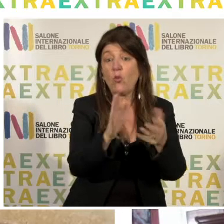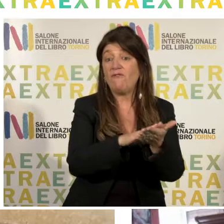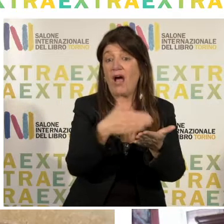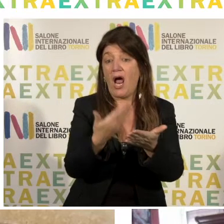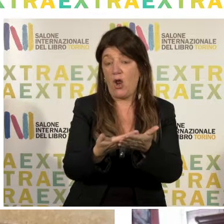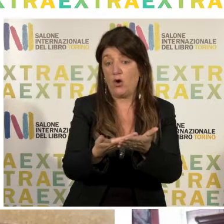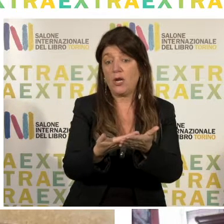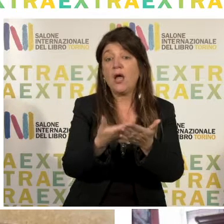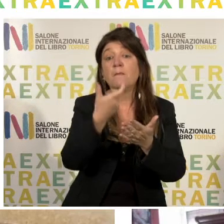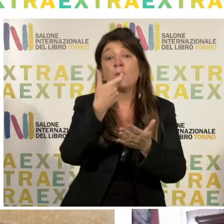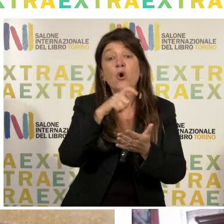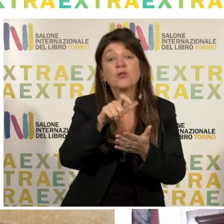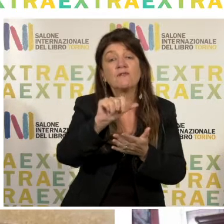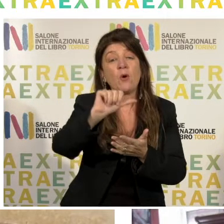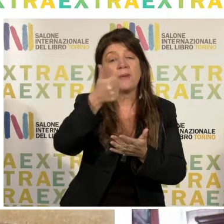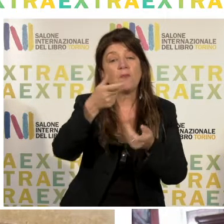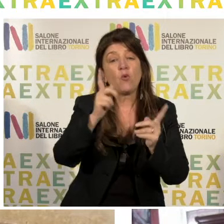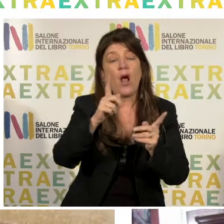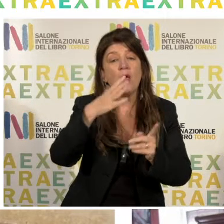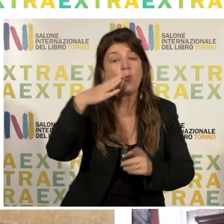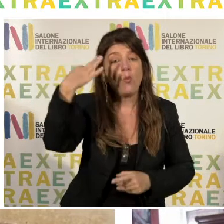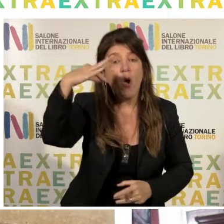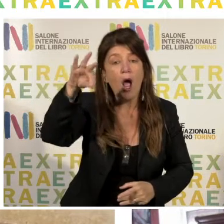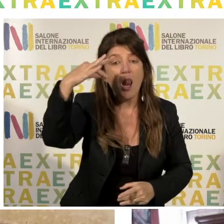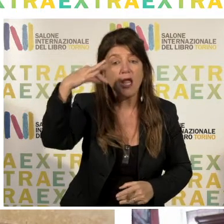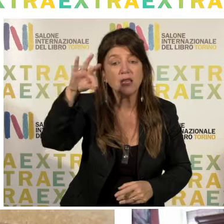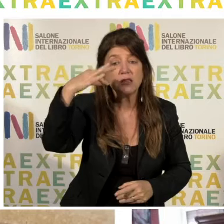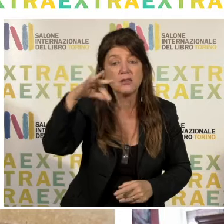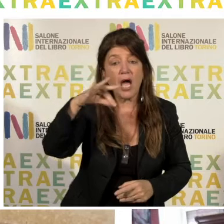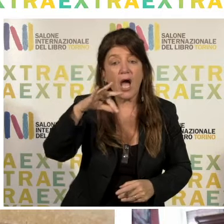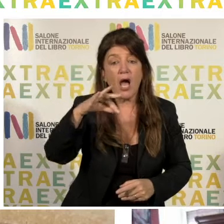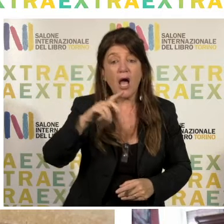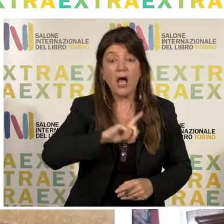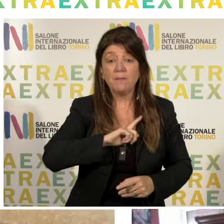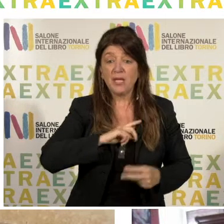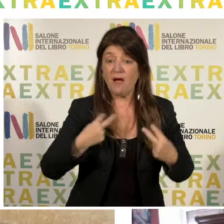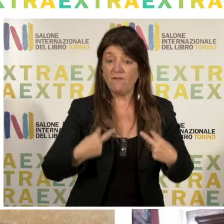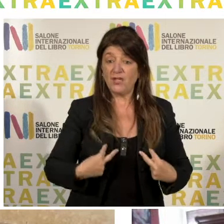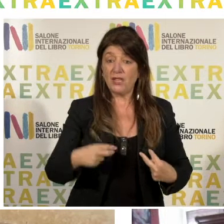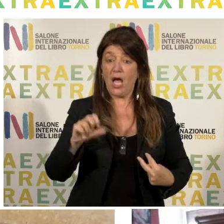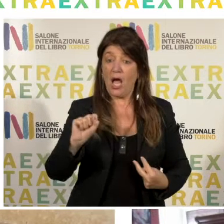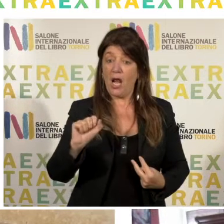come la qualità fondamentale della sua vita poi l'essere cittadino e quindi